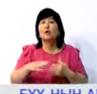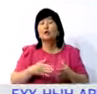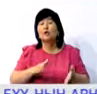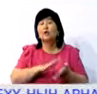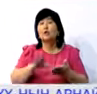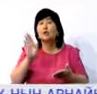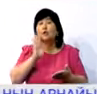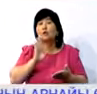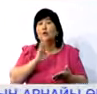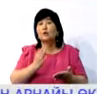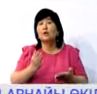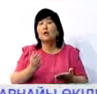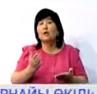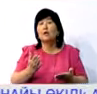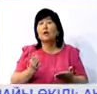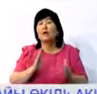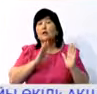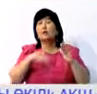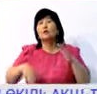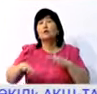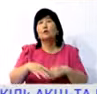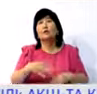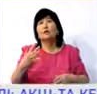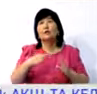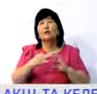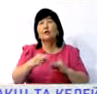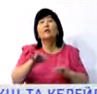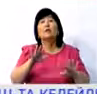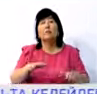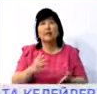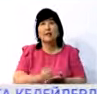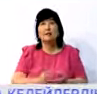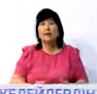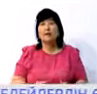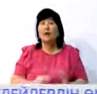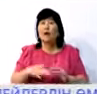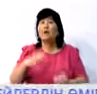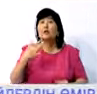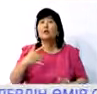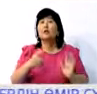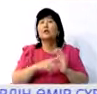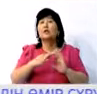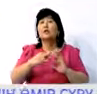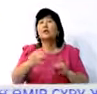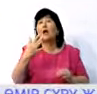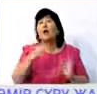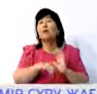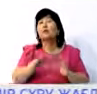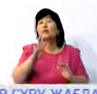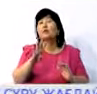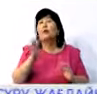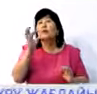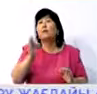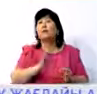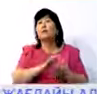суға теңіз төскейіндегі төртінші елді мекен. Арал ауданында 57 елді мекеннің 64% таза ауыз